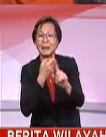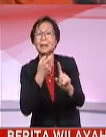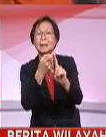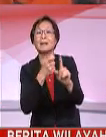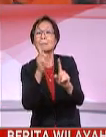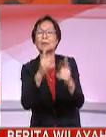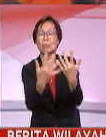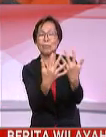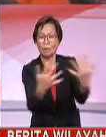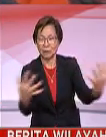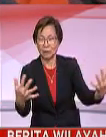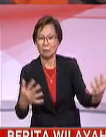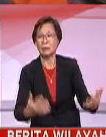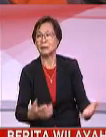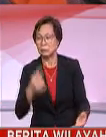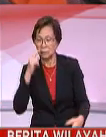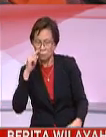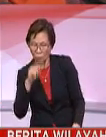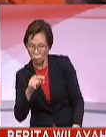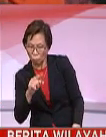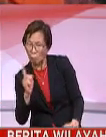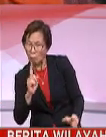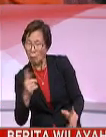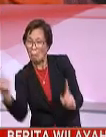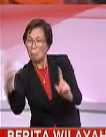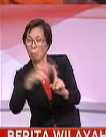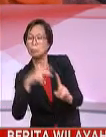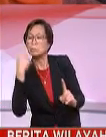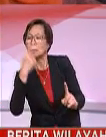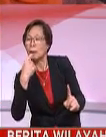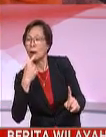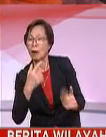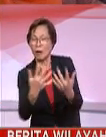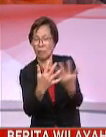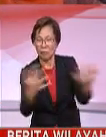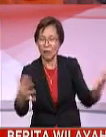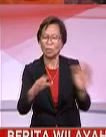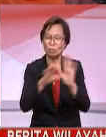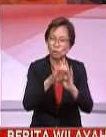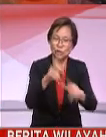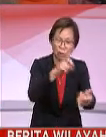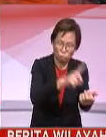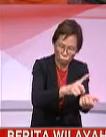adakah yang memohon itu adalah frontliners, misalnya para doktor